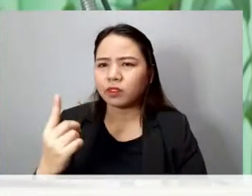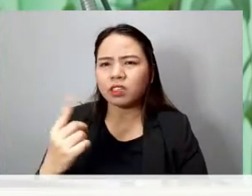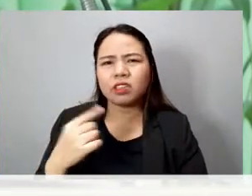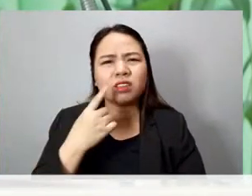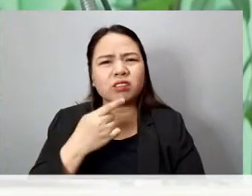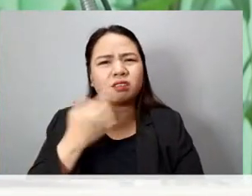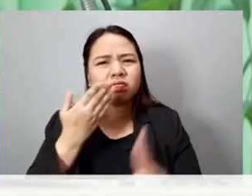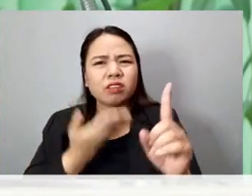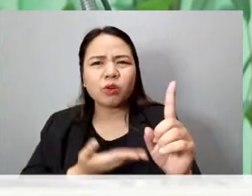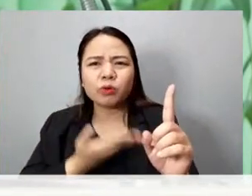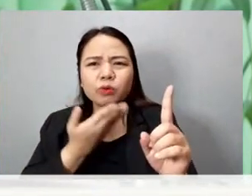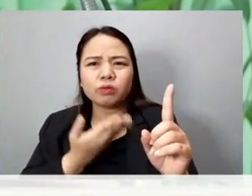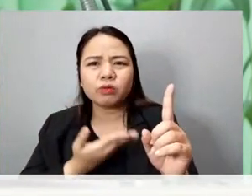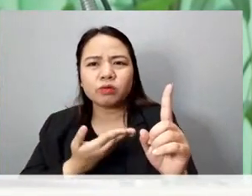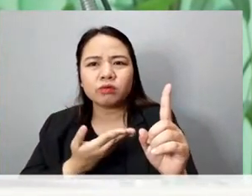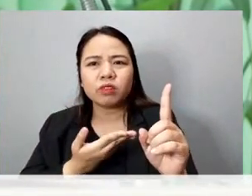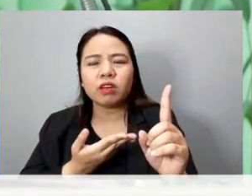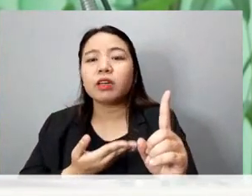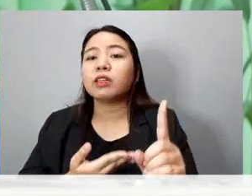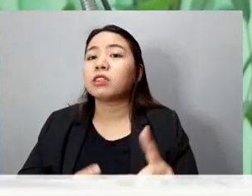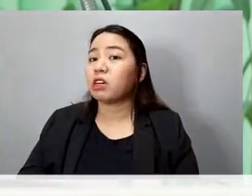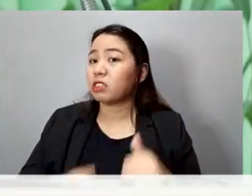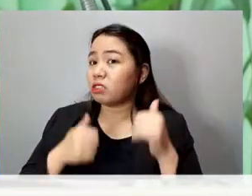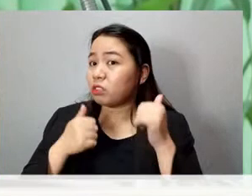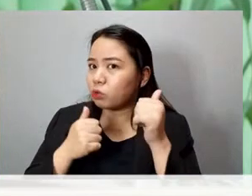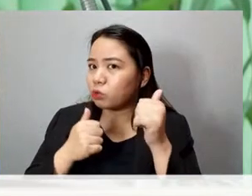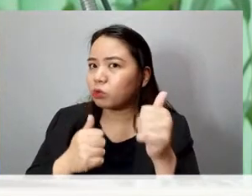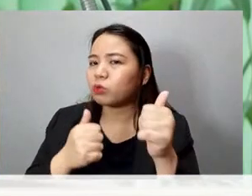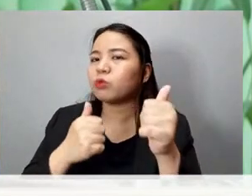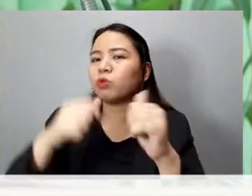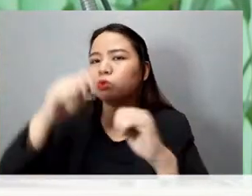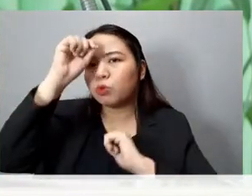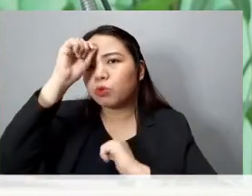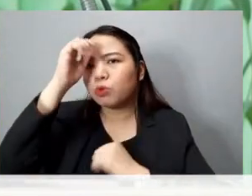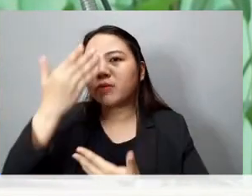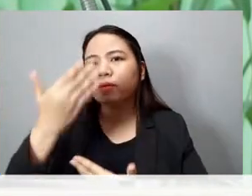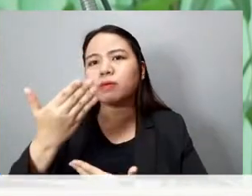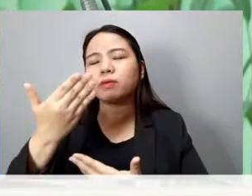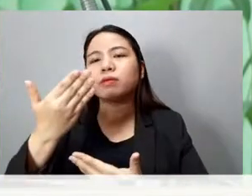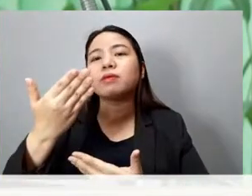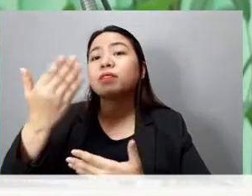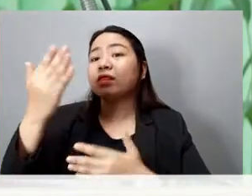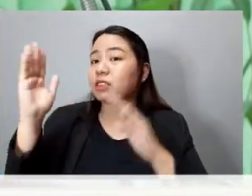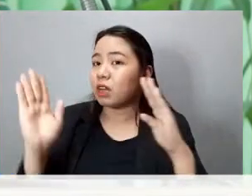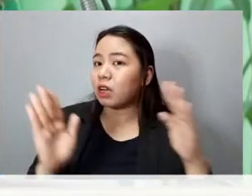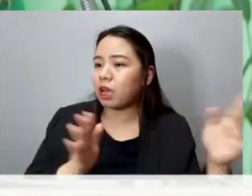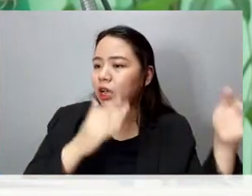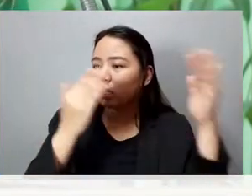ito at sinusunod maging ng hangin at ng dagat?"